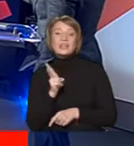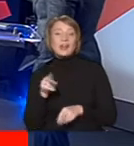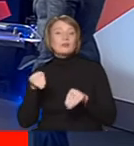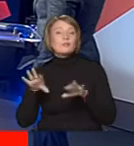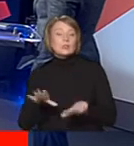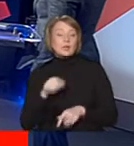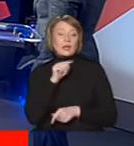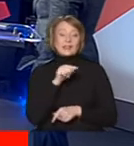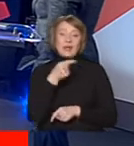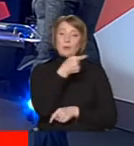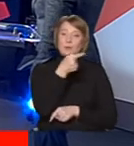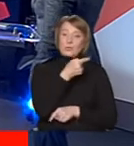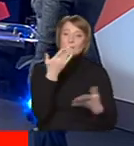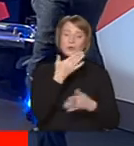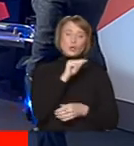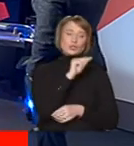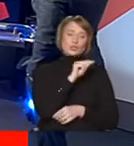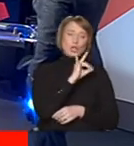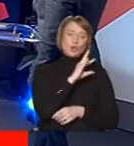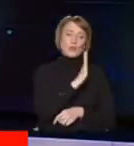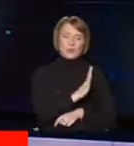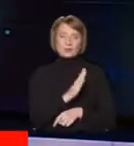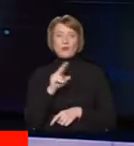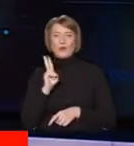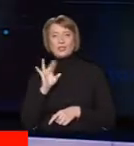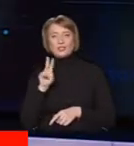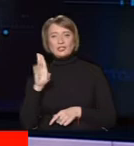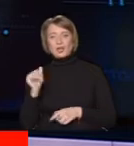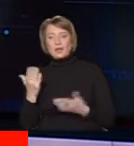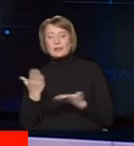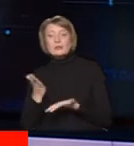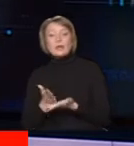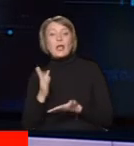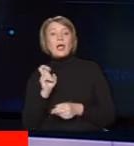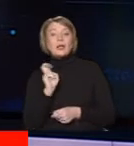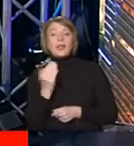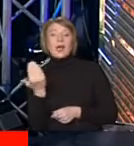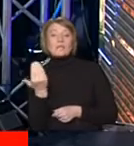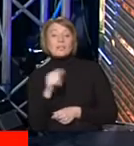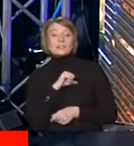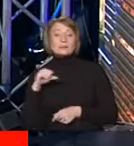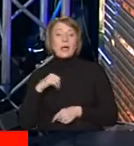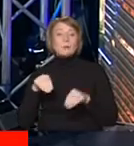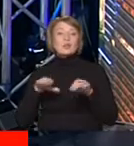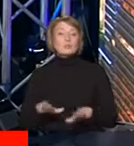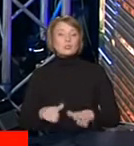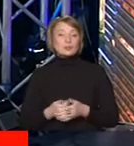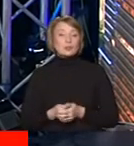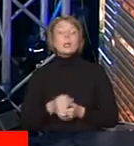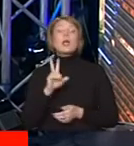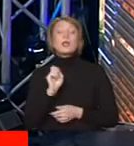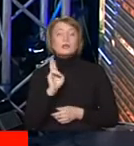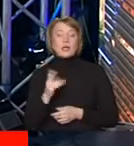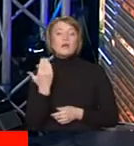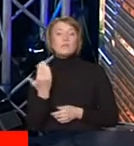ті мінуси, які ми маємо від Чернівецького, Кличка, там Попова і так далі, то вже є. Як ви це вирішите? Протасів Яр той саме. Я вам конкретно, дивіться. Як